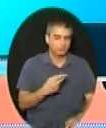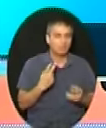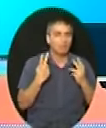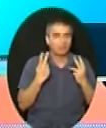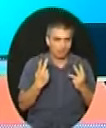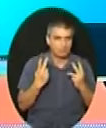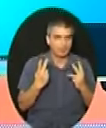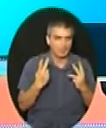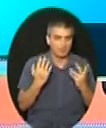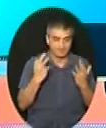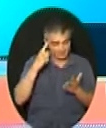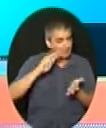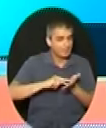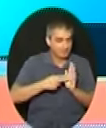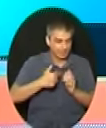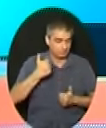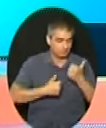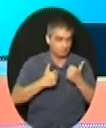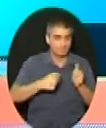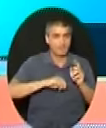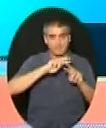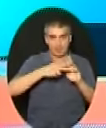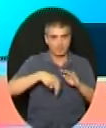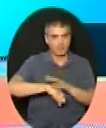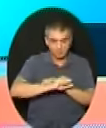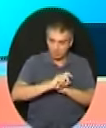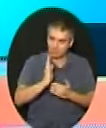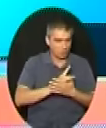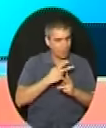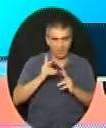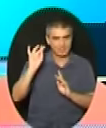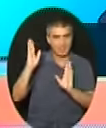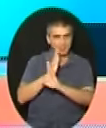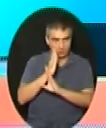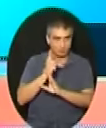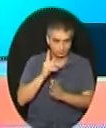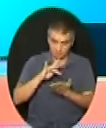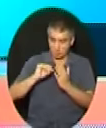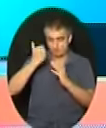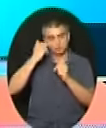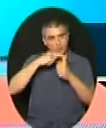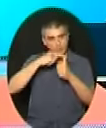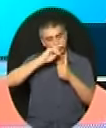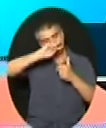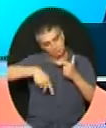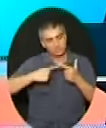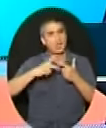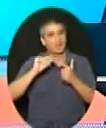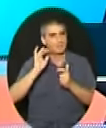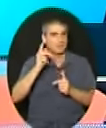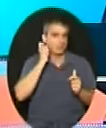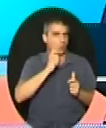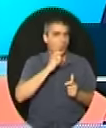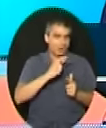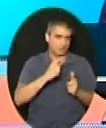וכדאי שכשמתכננים טורניר בינלאומי התכוננו לא רק נגד הטרור, שזה במקום הראשון, אלא גם נגד